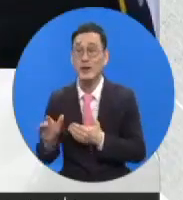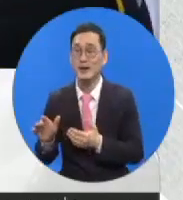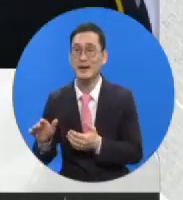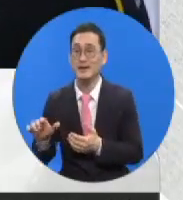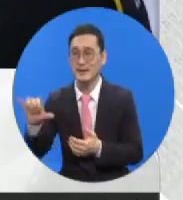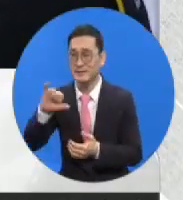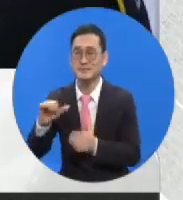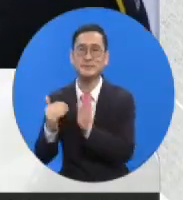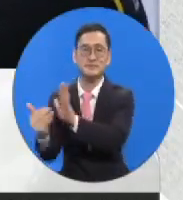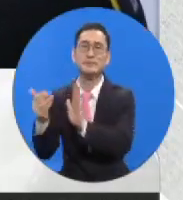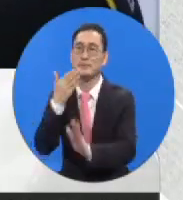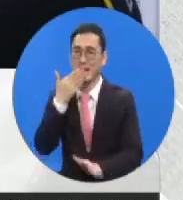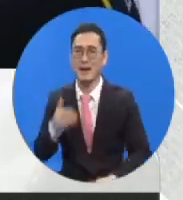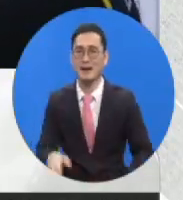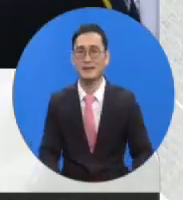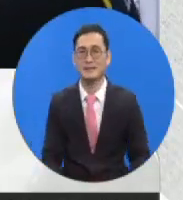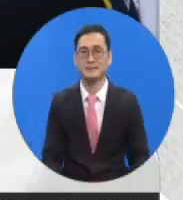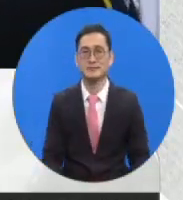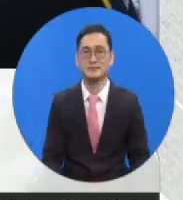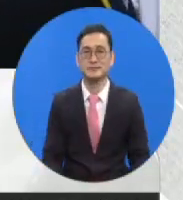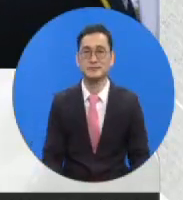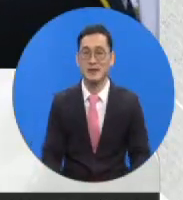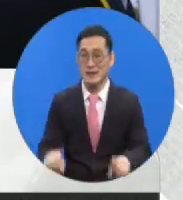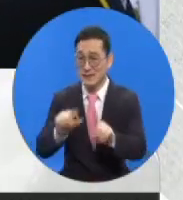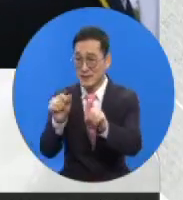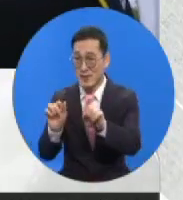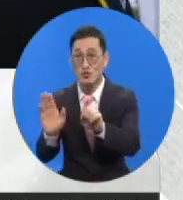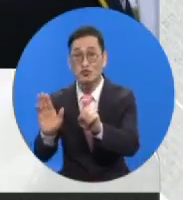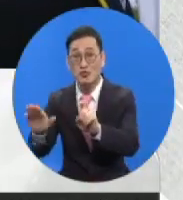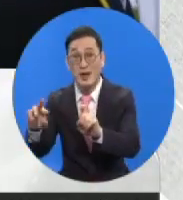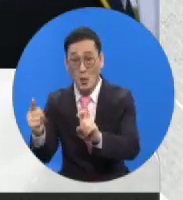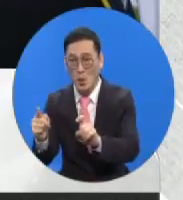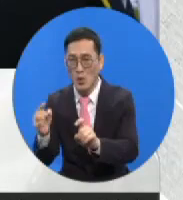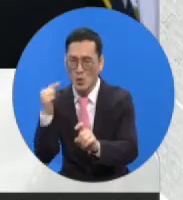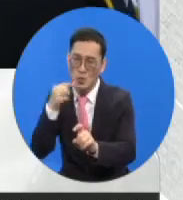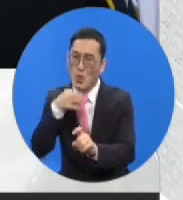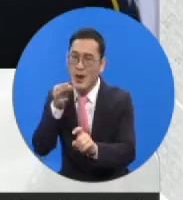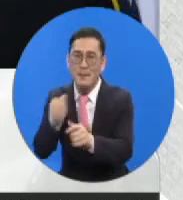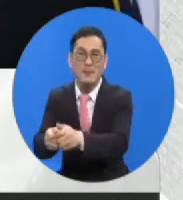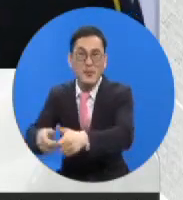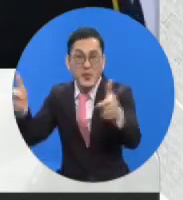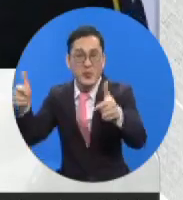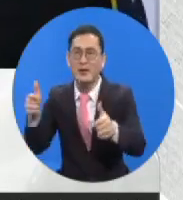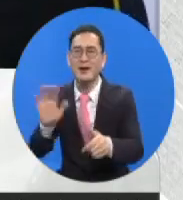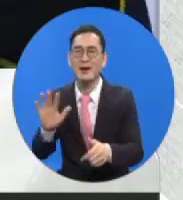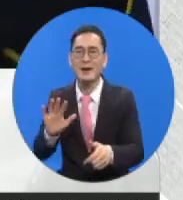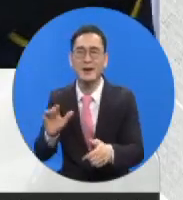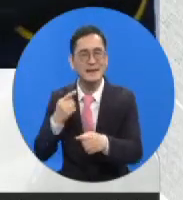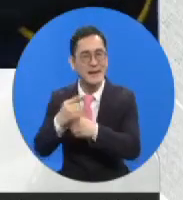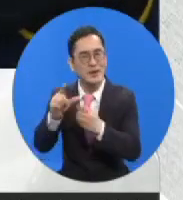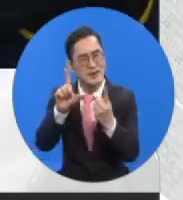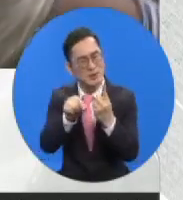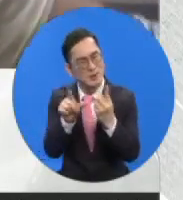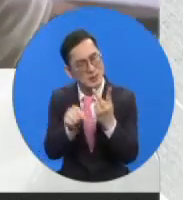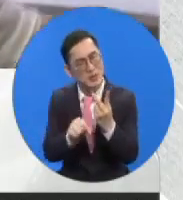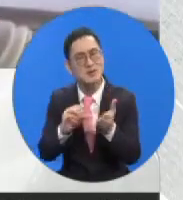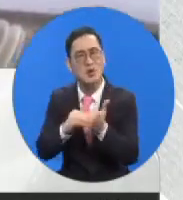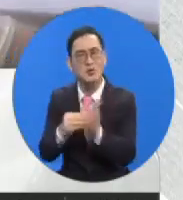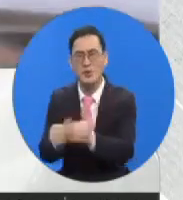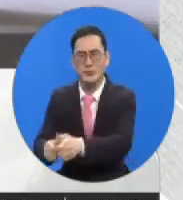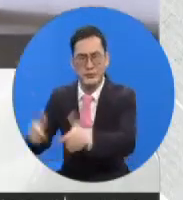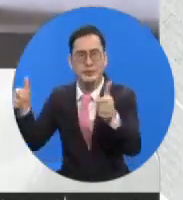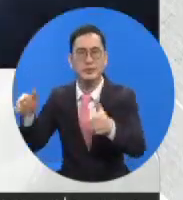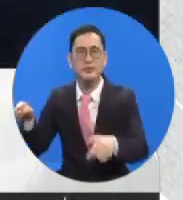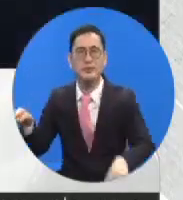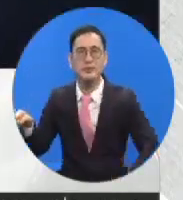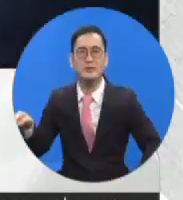넘어가더라도 그게 유행이 급격하게 증가한다기보다는 제 정점에 이르는 시기는 내년 1월에서 2월 정도거든요. 그러니까 시간이